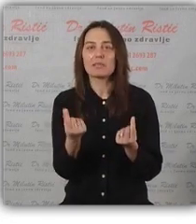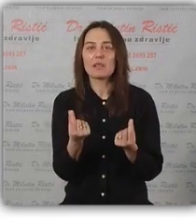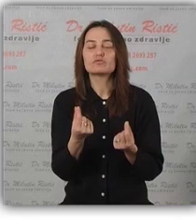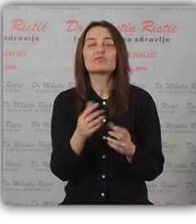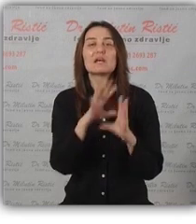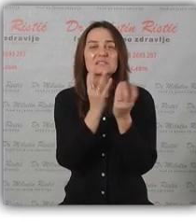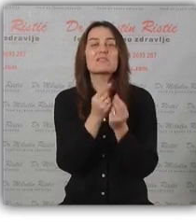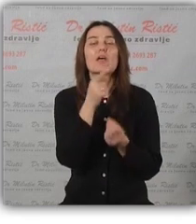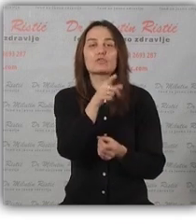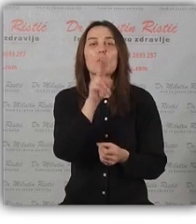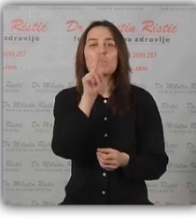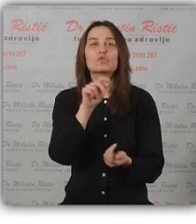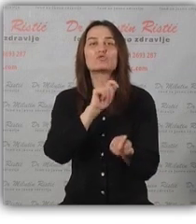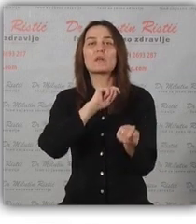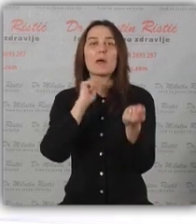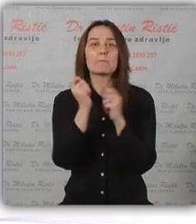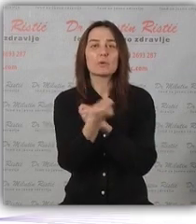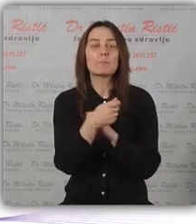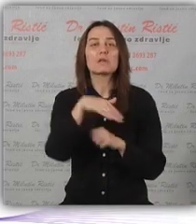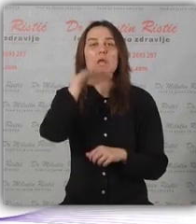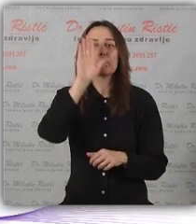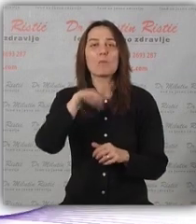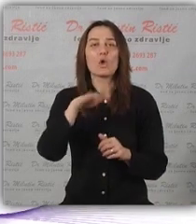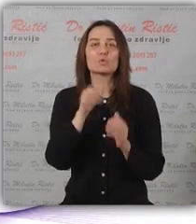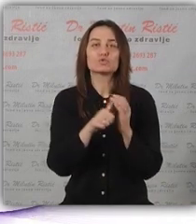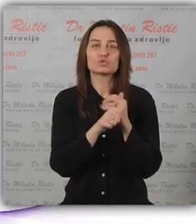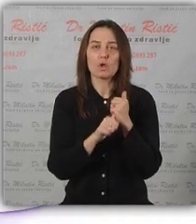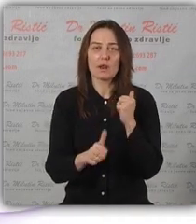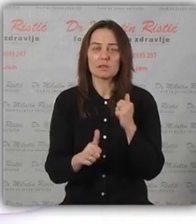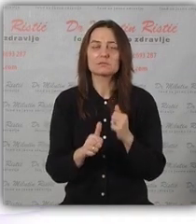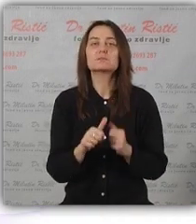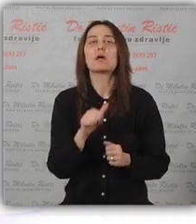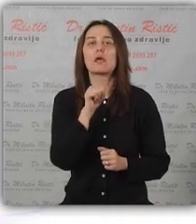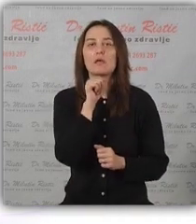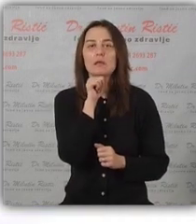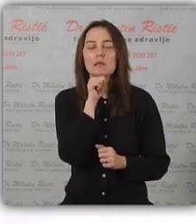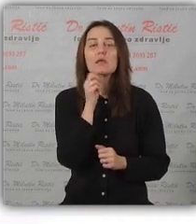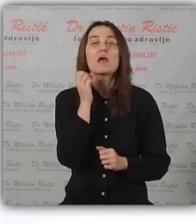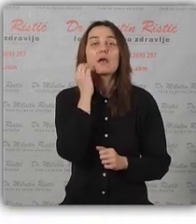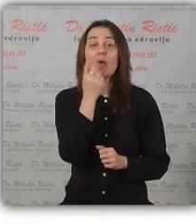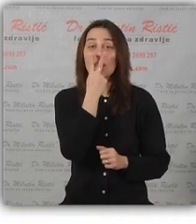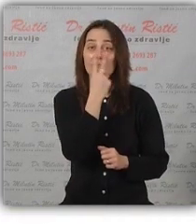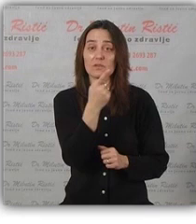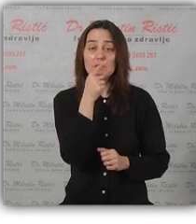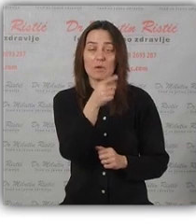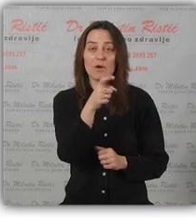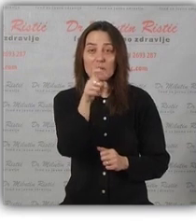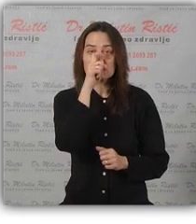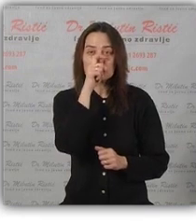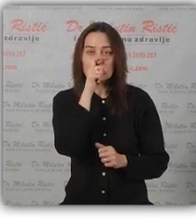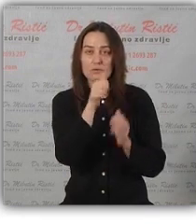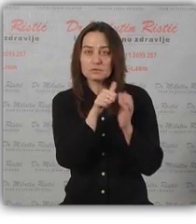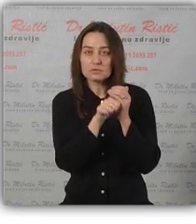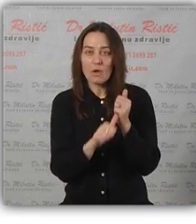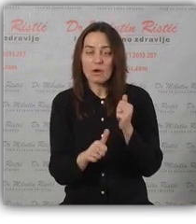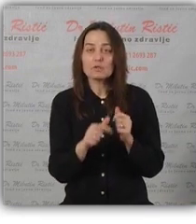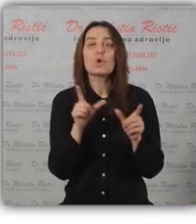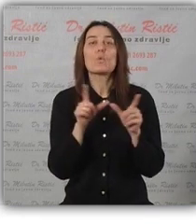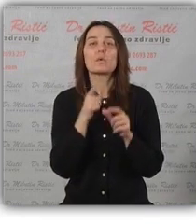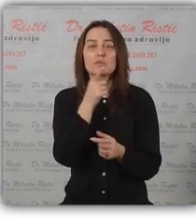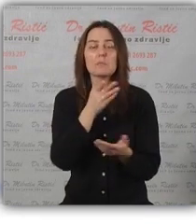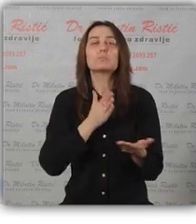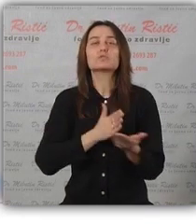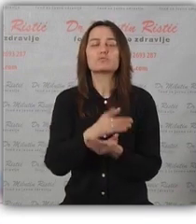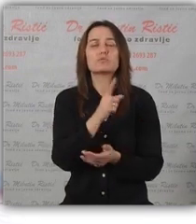salate, spanaća, sve to može da promeni boju u stolici. I kad vidimo tako crnu